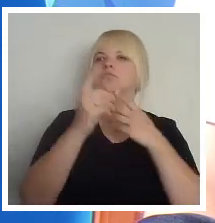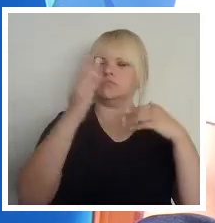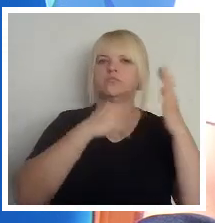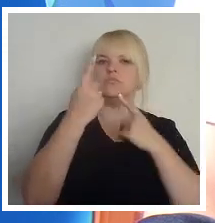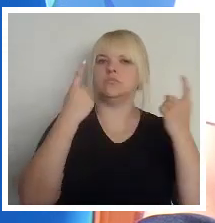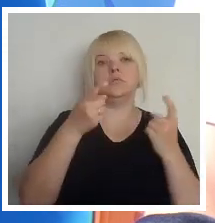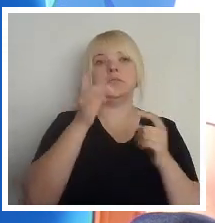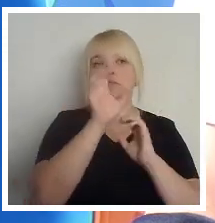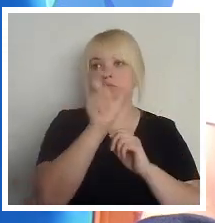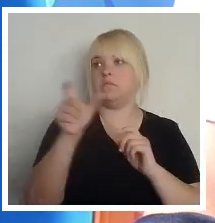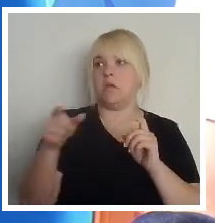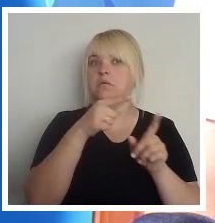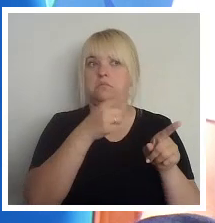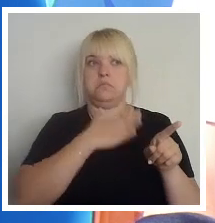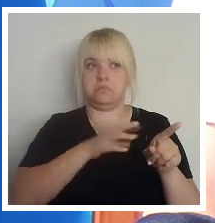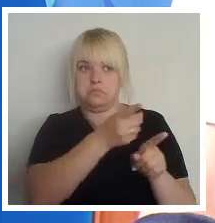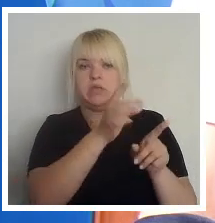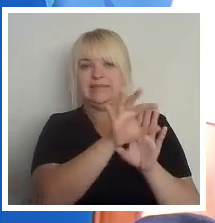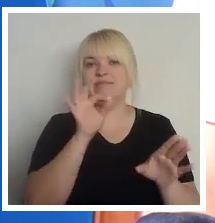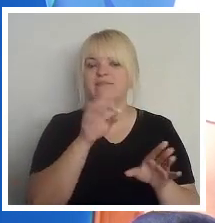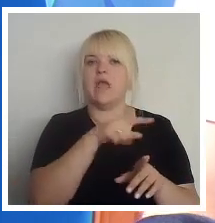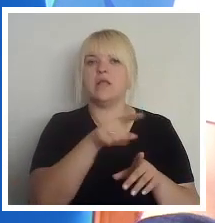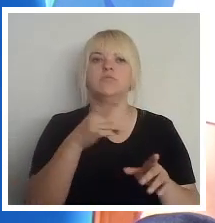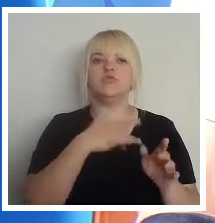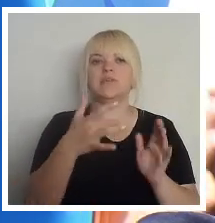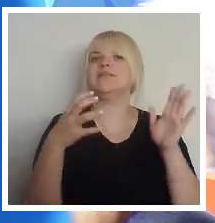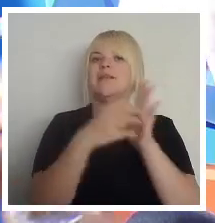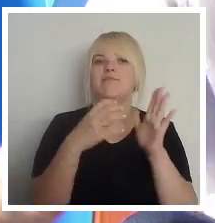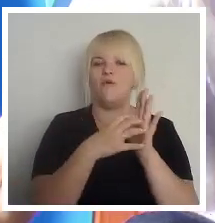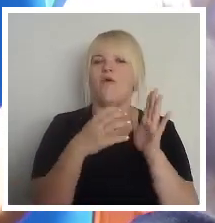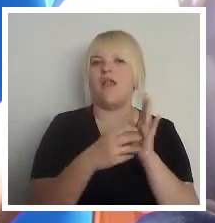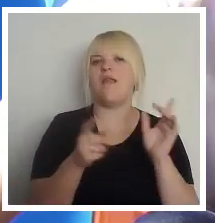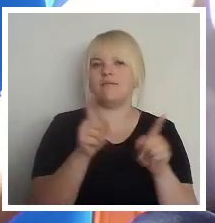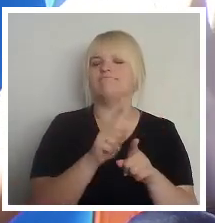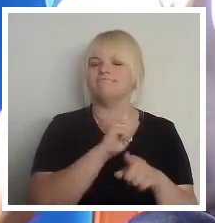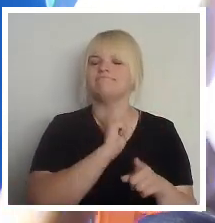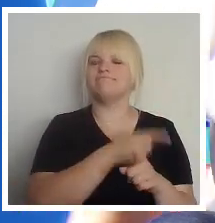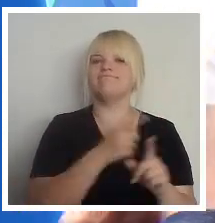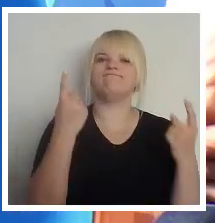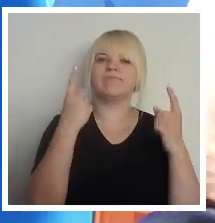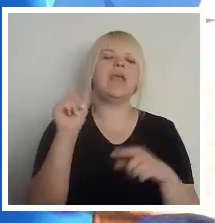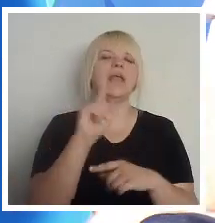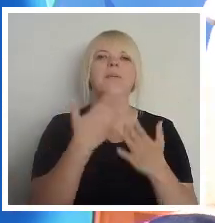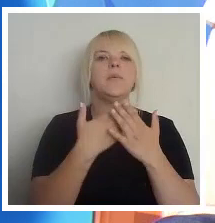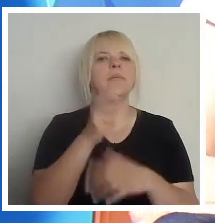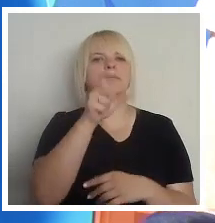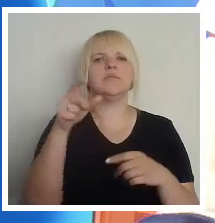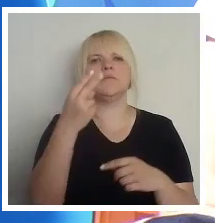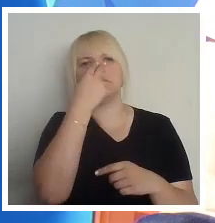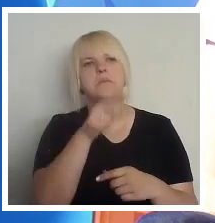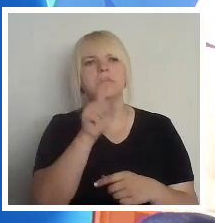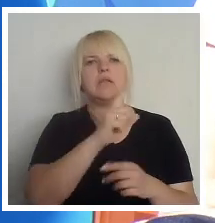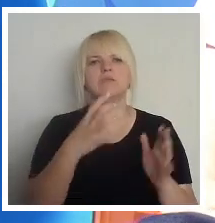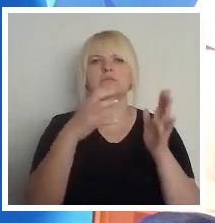izvēlas. Man liekas, ka zīmolam ir liels spēks tādā ziņā. Ja, teiksim, ja cilvēki redz, ka ir kāds zīmols, kam